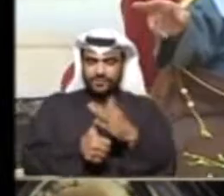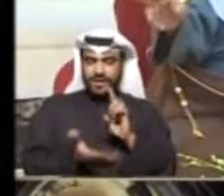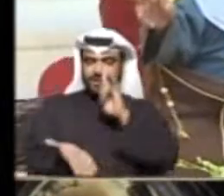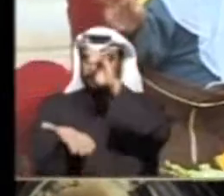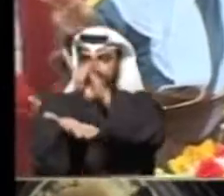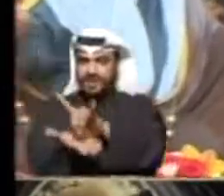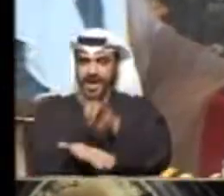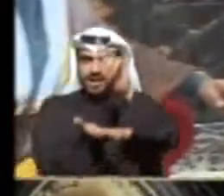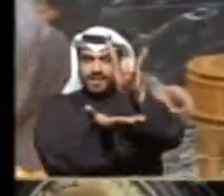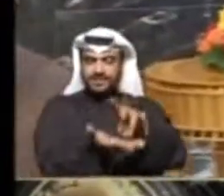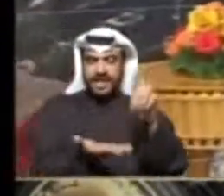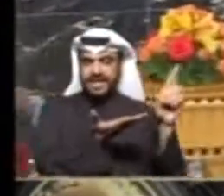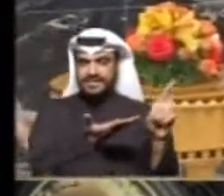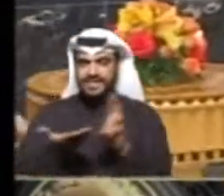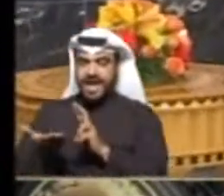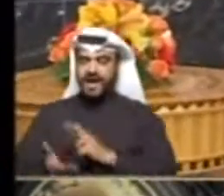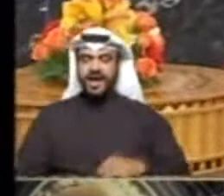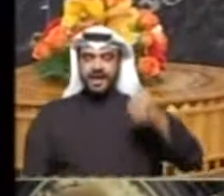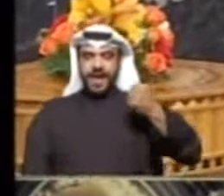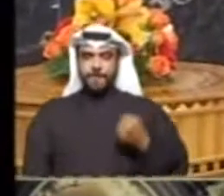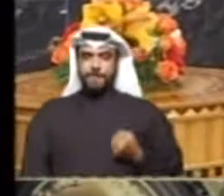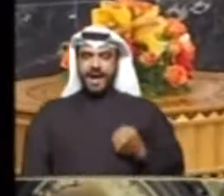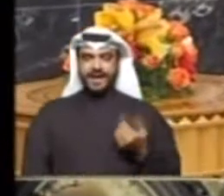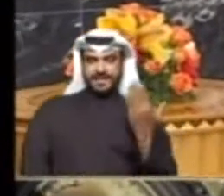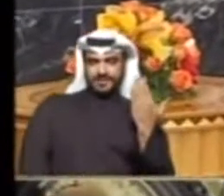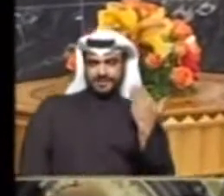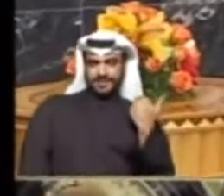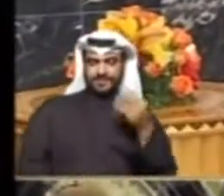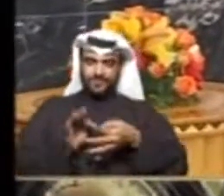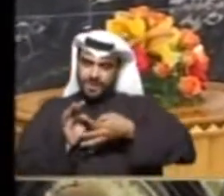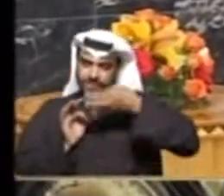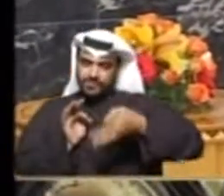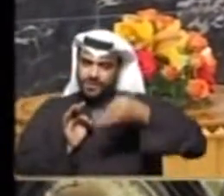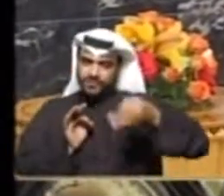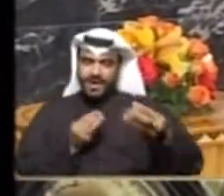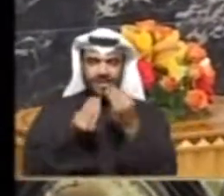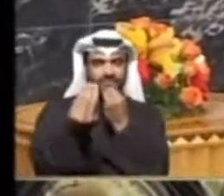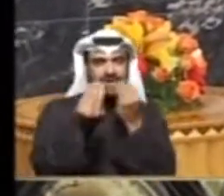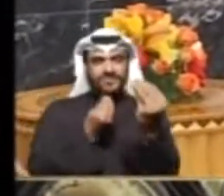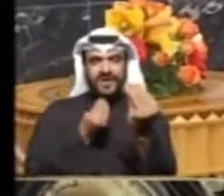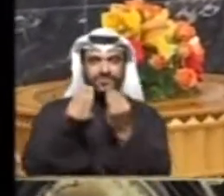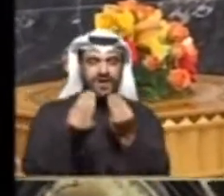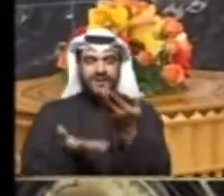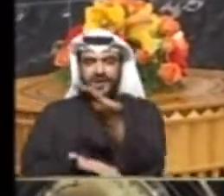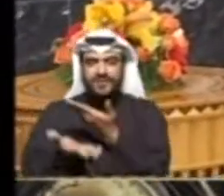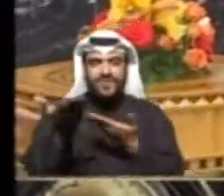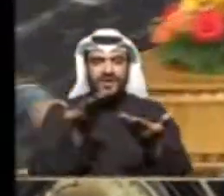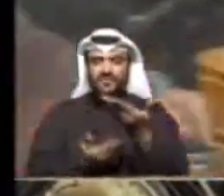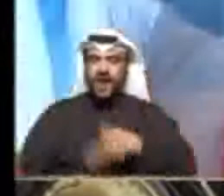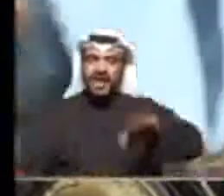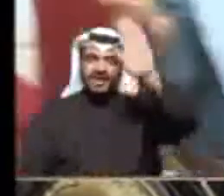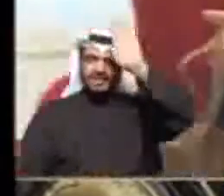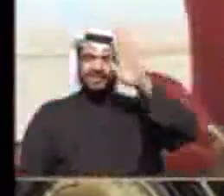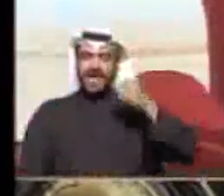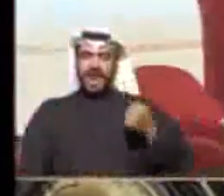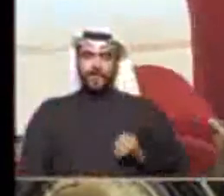الزيارة التي قام بها إلى مملكة البحرين الشقيقة مؤخرا، وفحوى لقائه ومحادثاته مع صاحب الجلالة الشيخ حمد بن